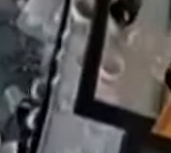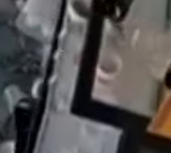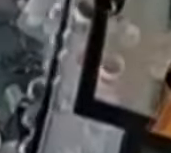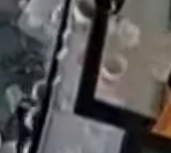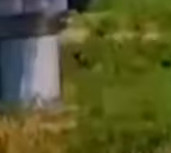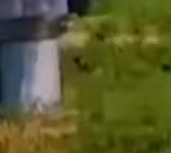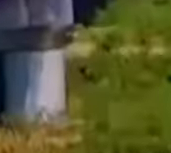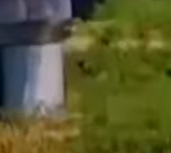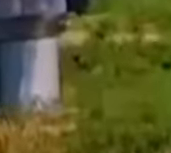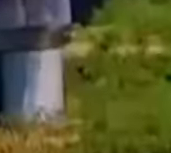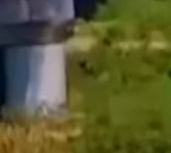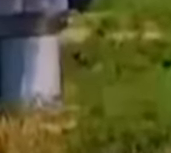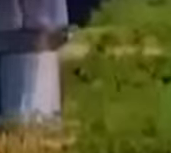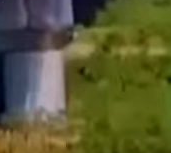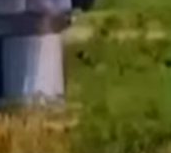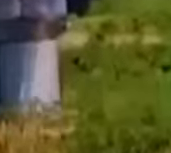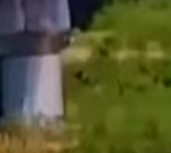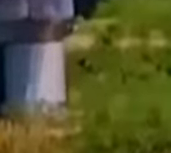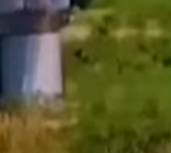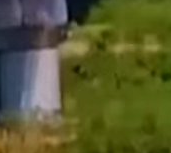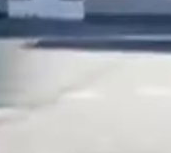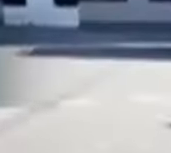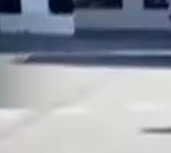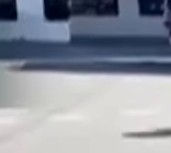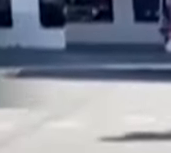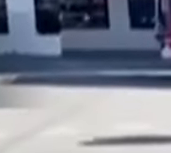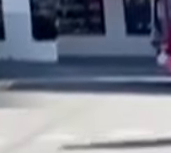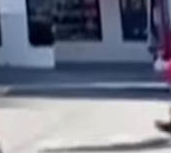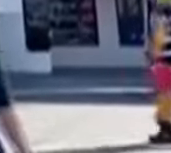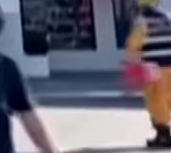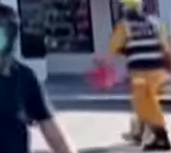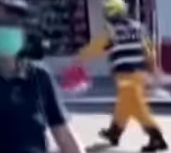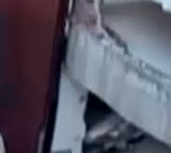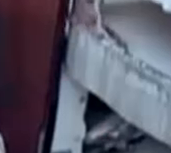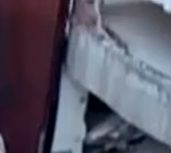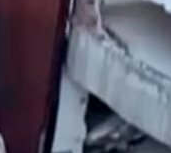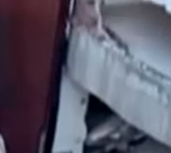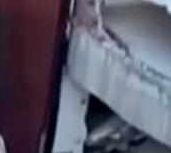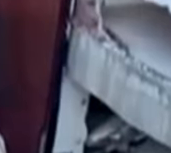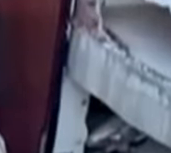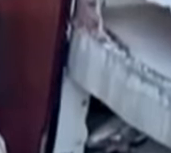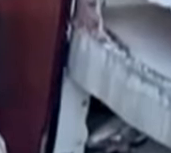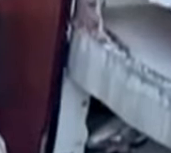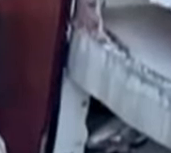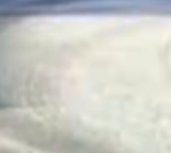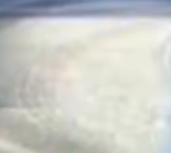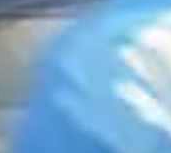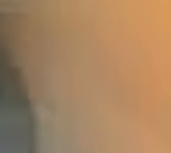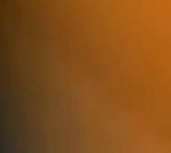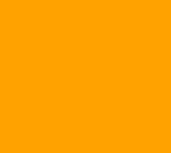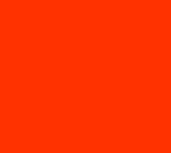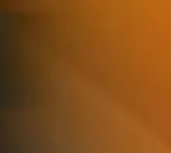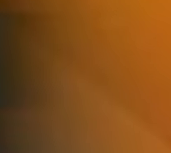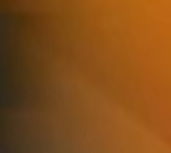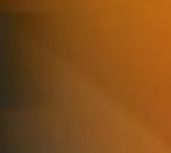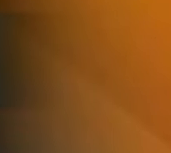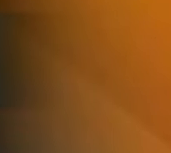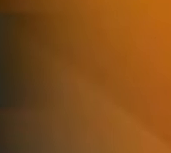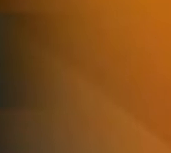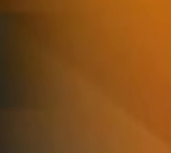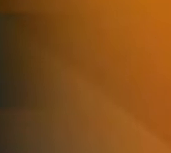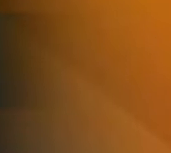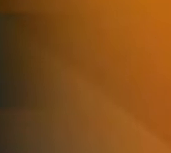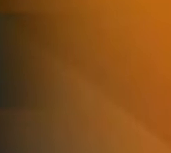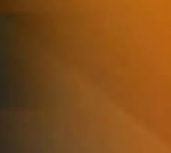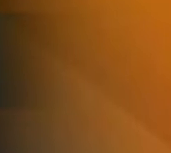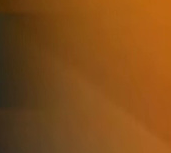magnitude 7.2 na lindol sa Taiwan kahapon. Bilang ng mga nasawi, umakyat na sa siyam. Hindi